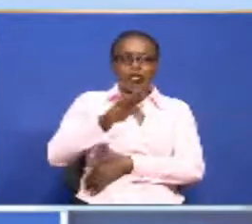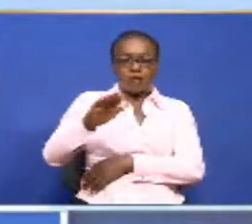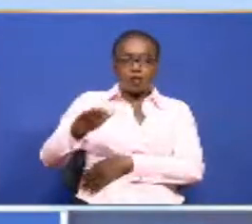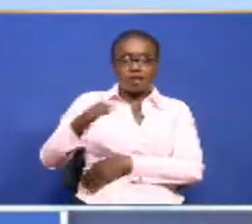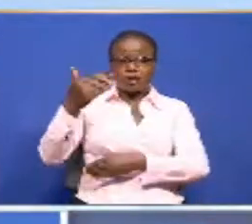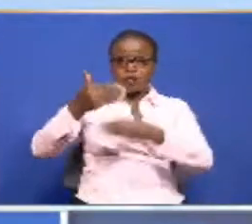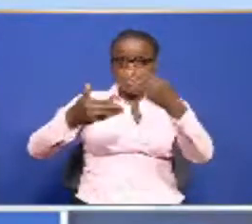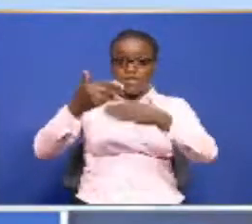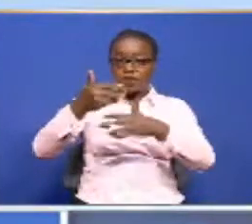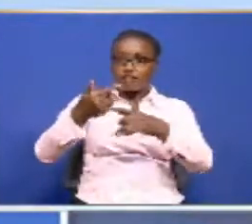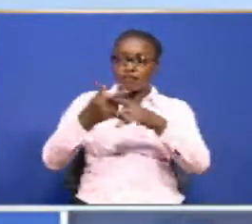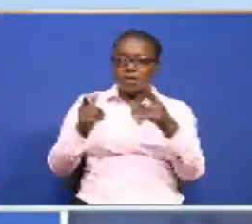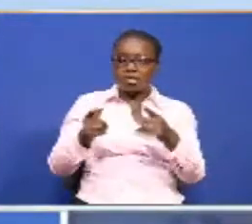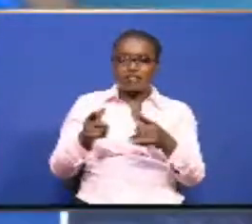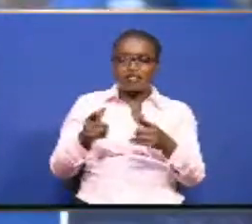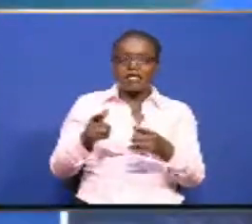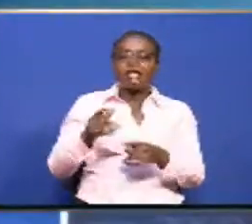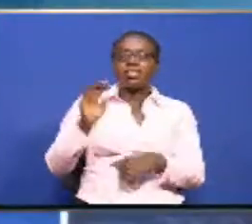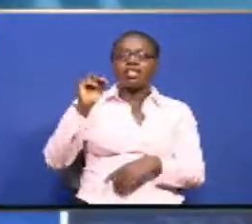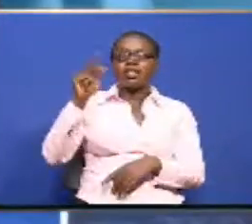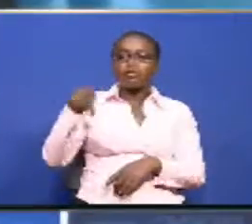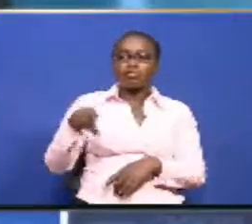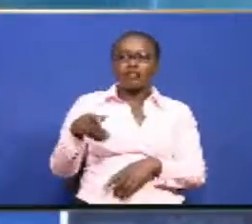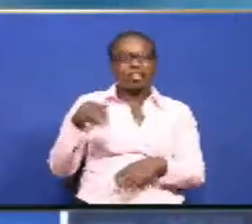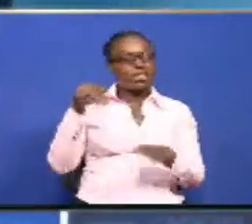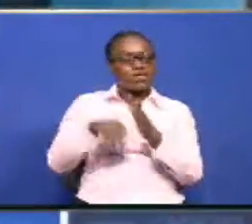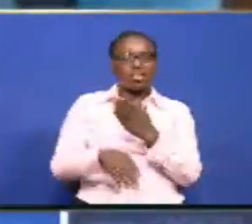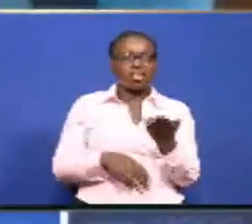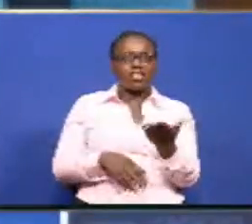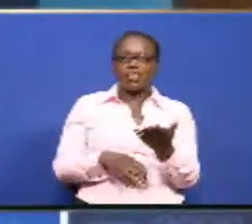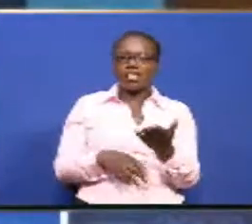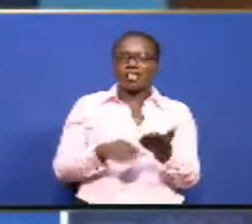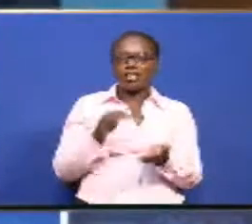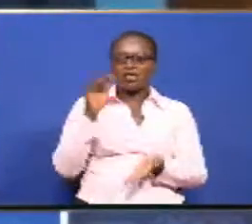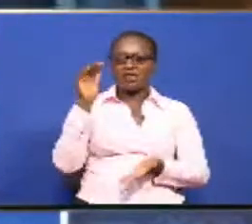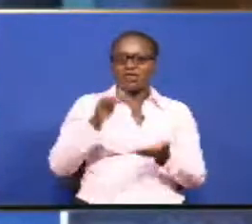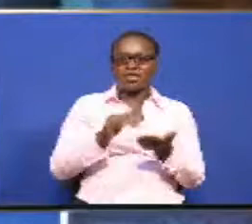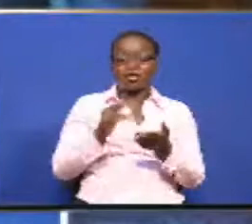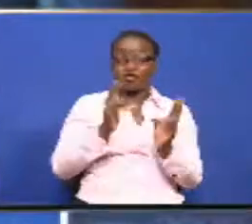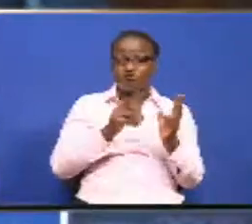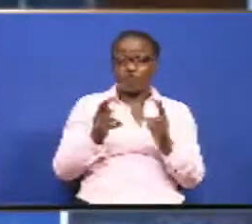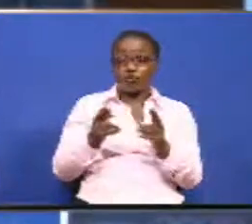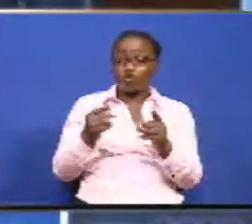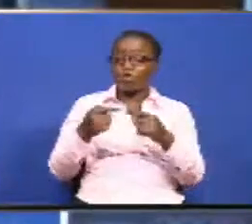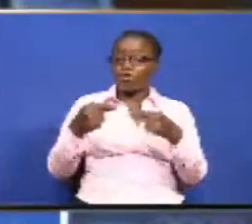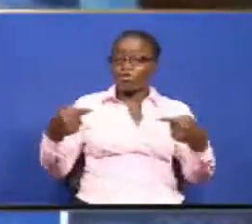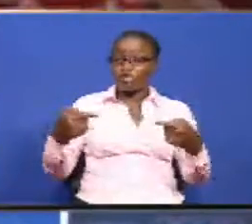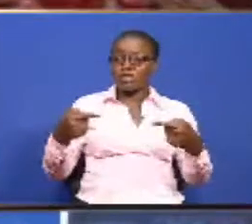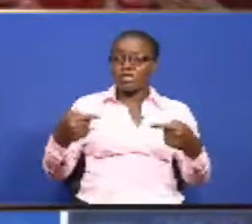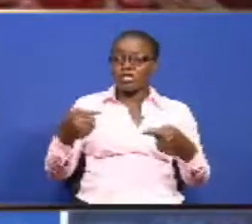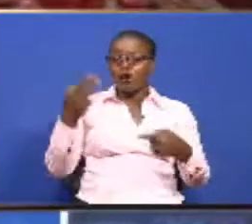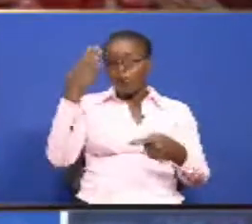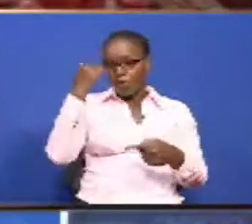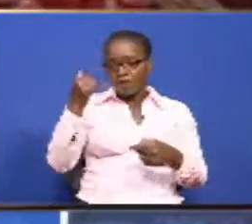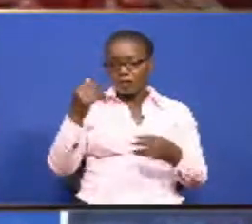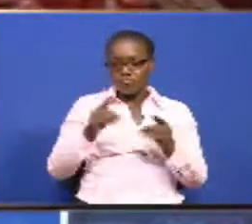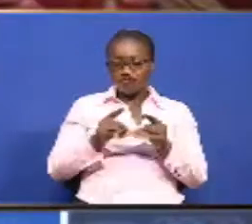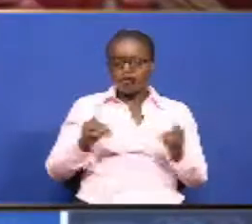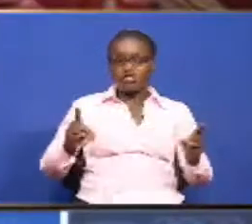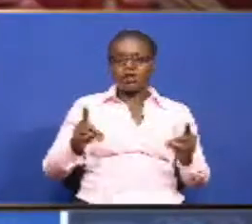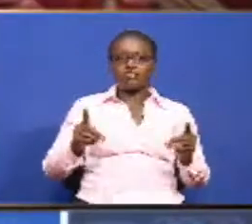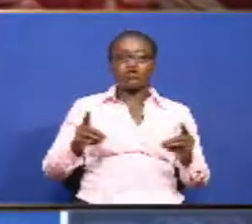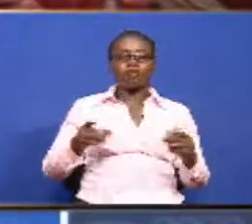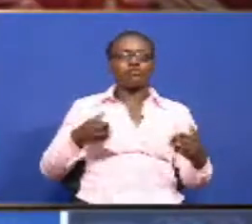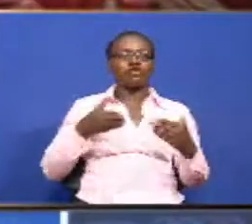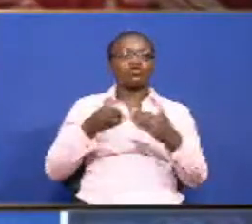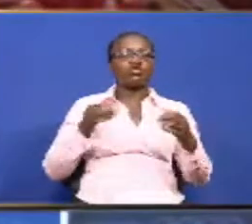Hata hivyo, idadi ya wabunge ndani ya bunge haikuwa kubwa kama kawaida kutokana na kanuni ya watu kutokaribiana ili kuzuia msambao